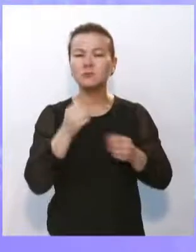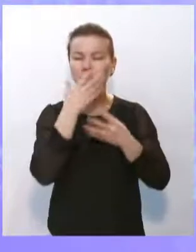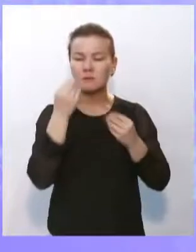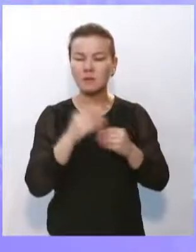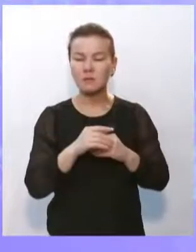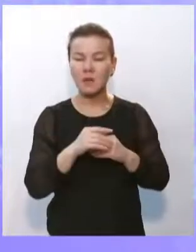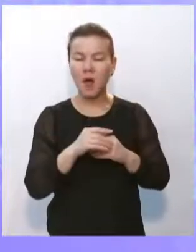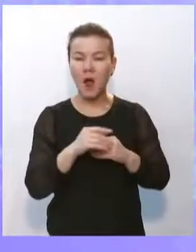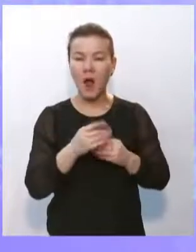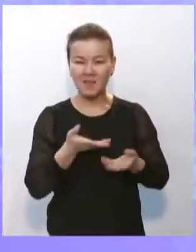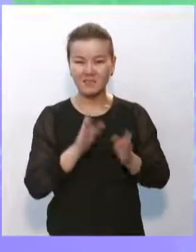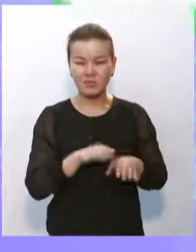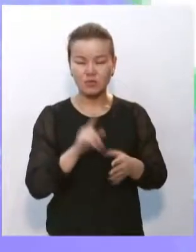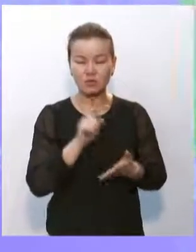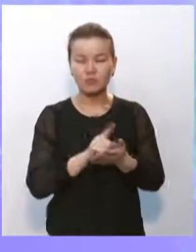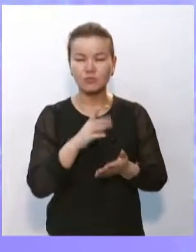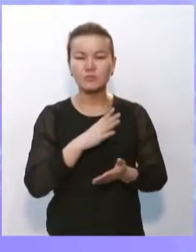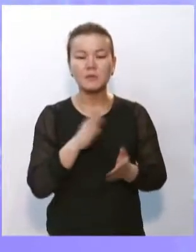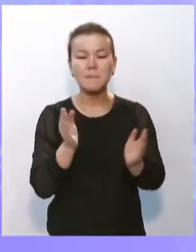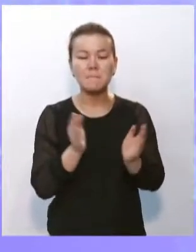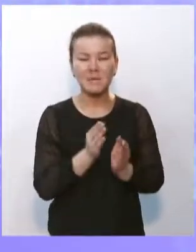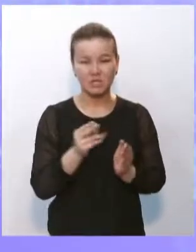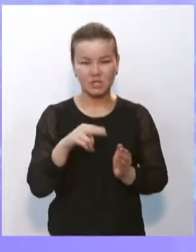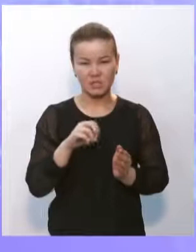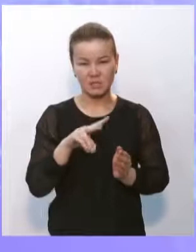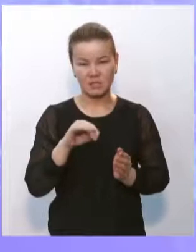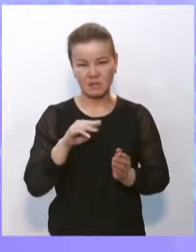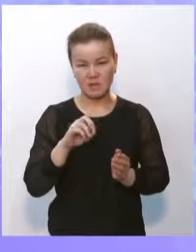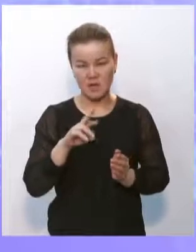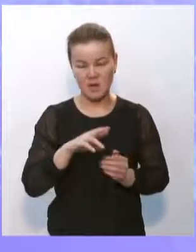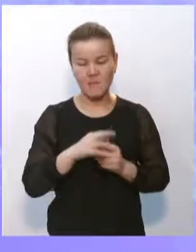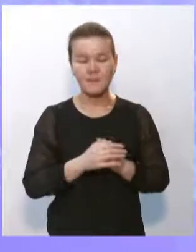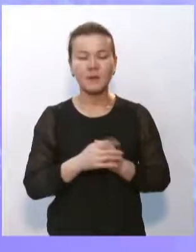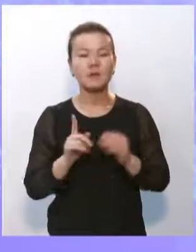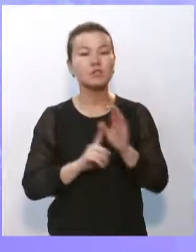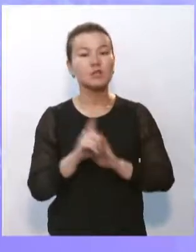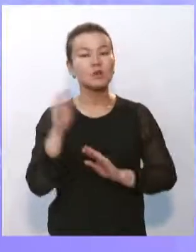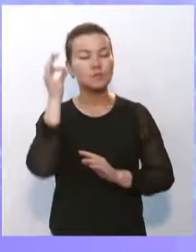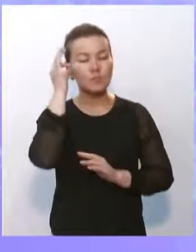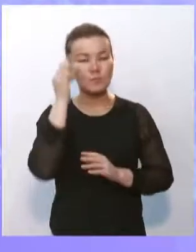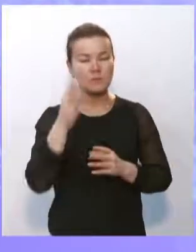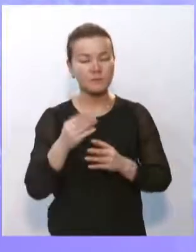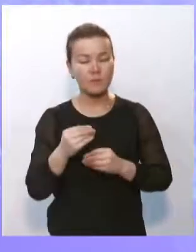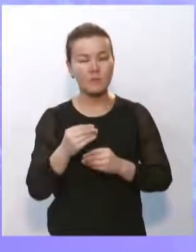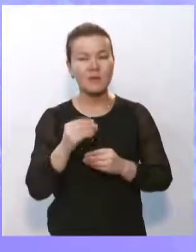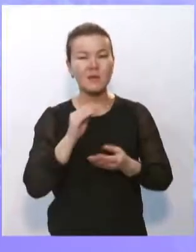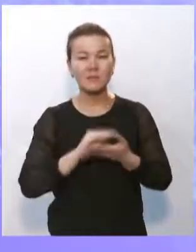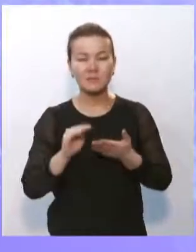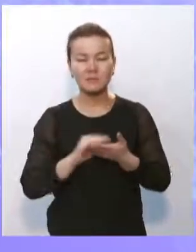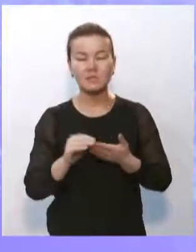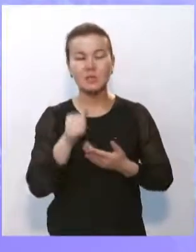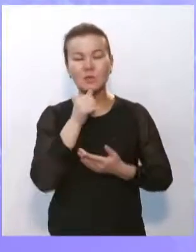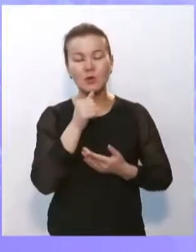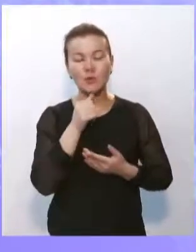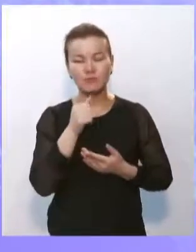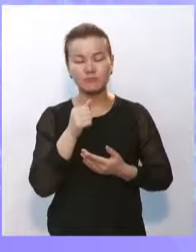должен быть меньше делителя сначала вспомним с вами письменный прием